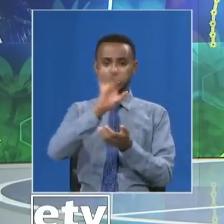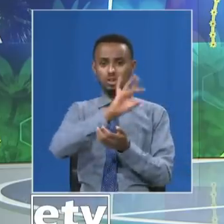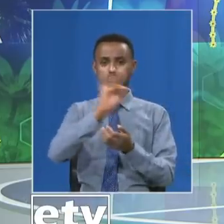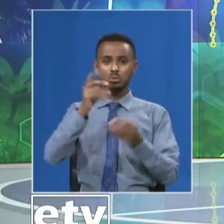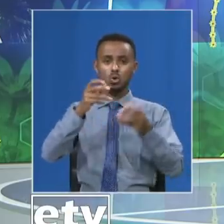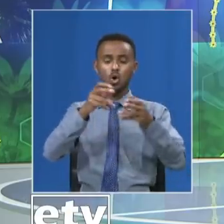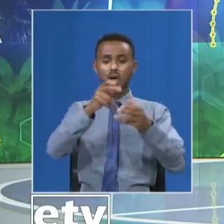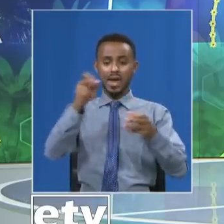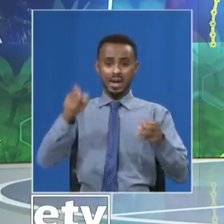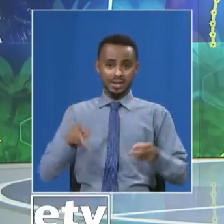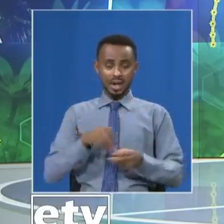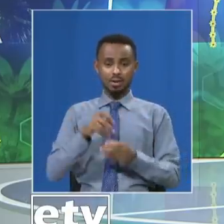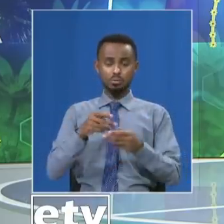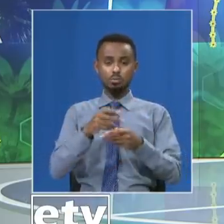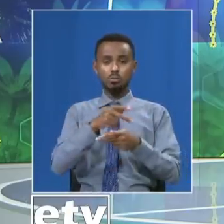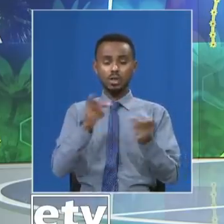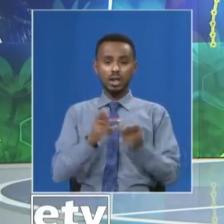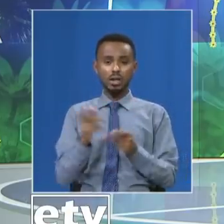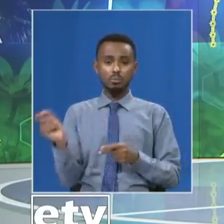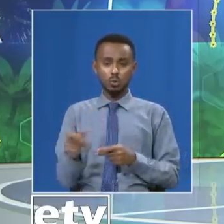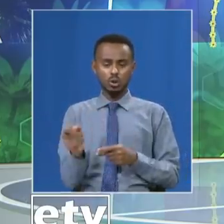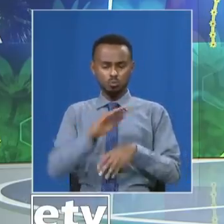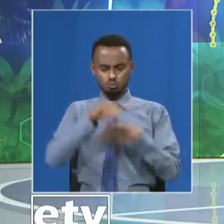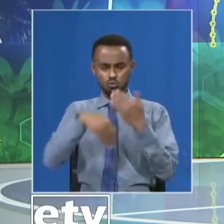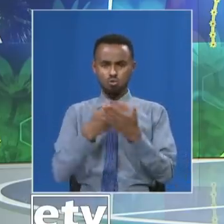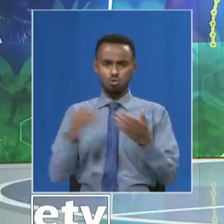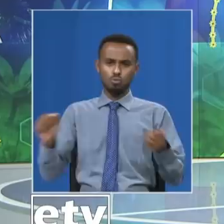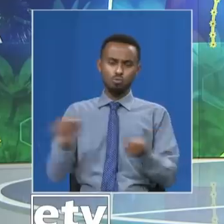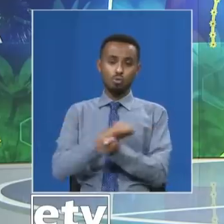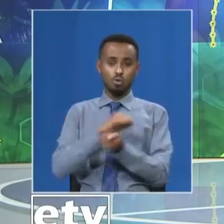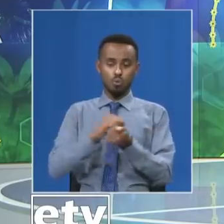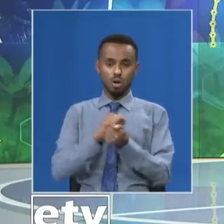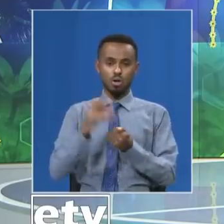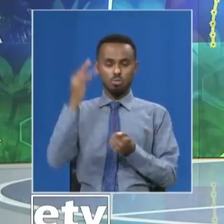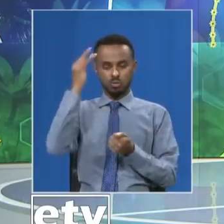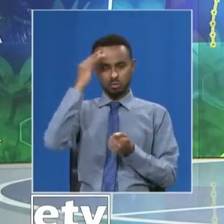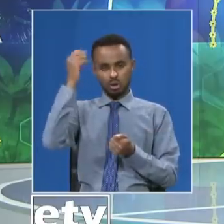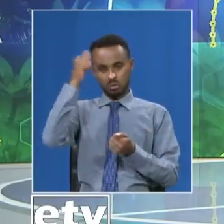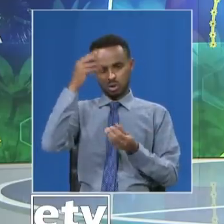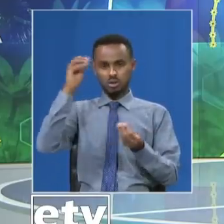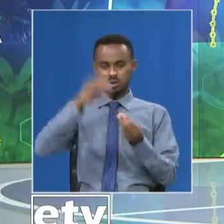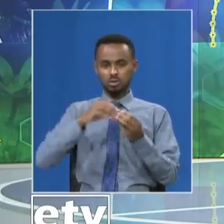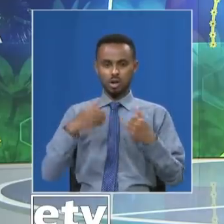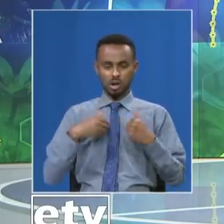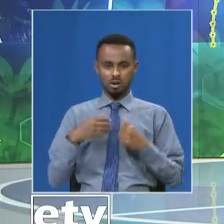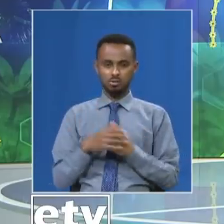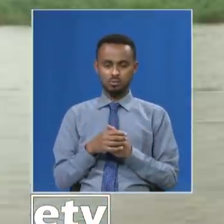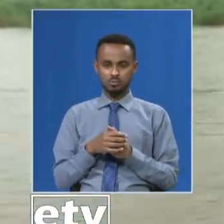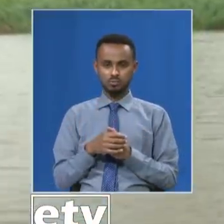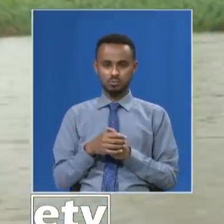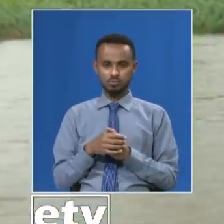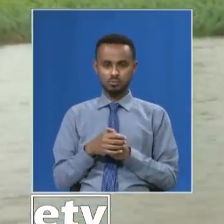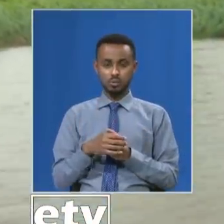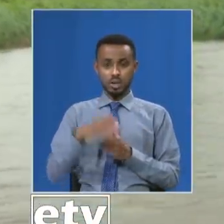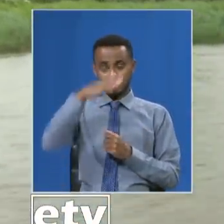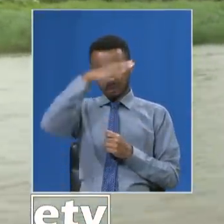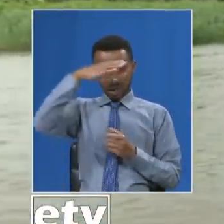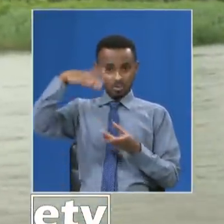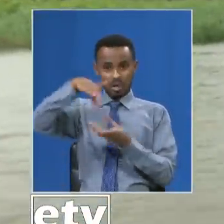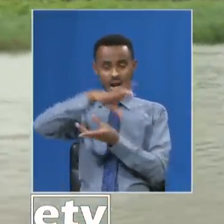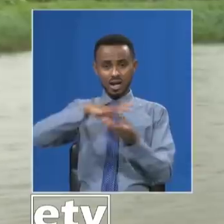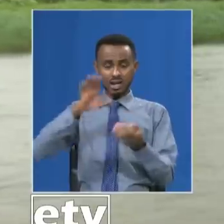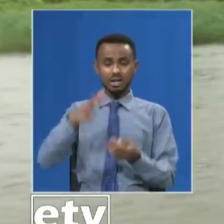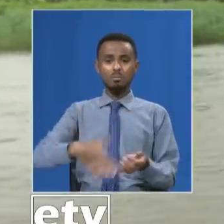በ13800 ሄክታር መሬት ላይ ነበረ ህል ሙሉ በሙሉ ወድሟል። ሚፍታሁል ቃድር ጭማር ያለው በጋምቤላ